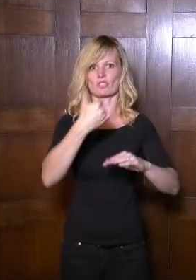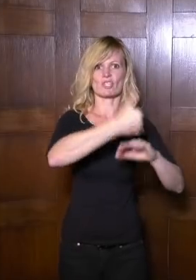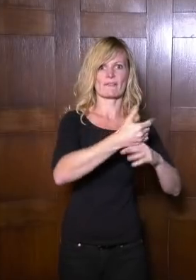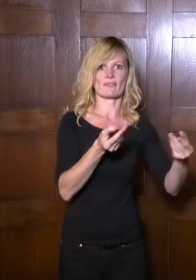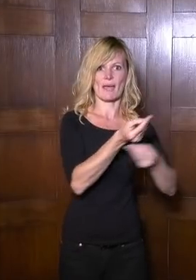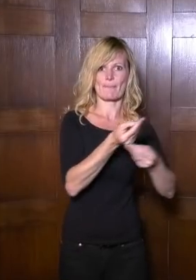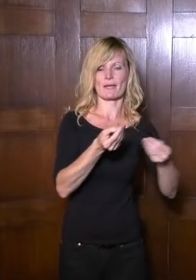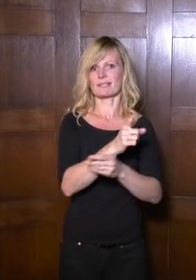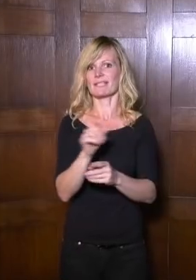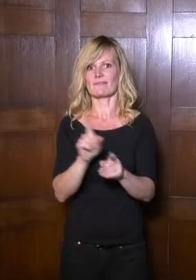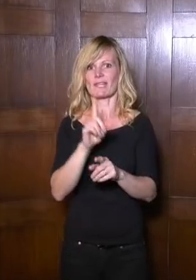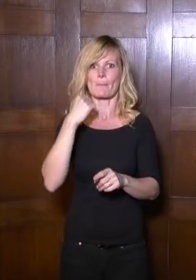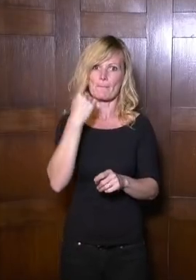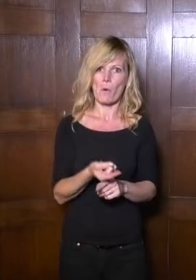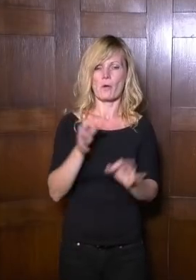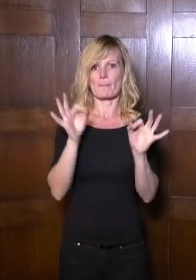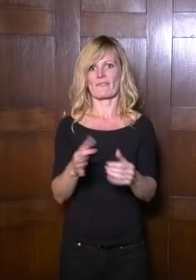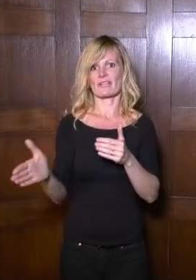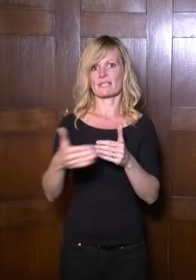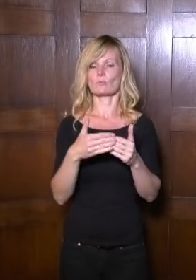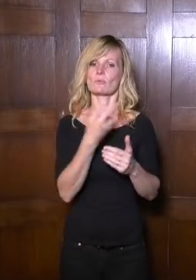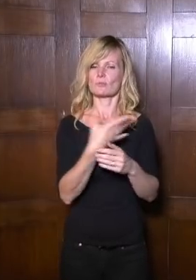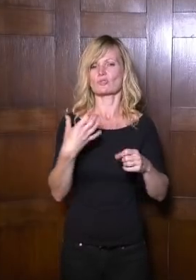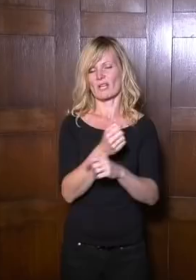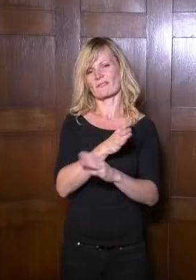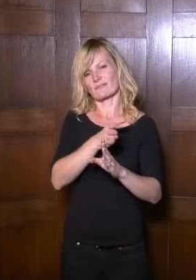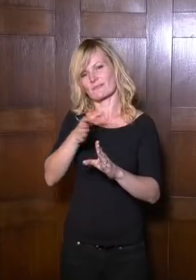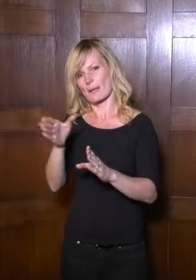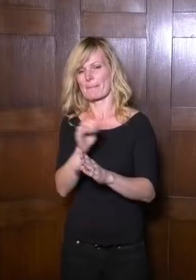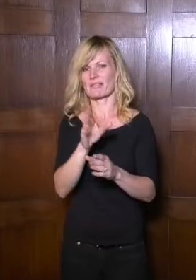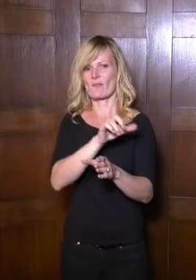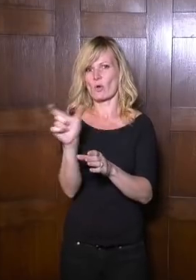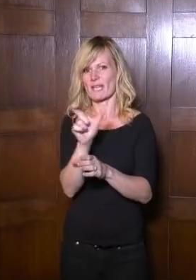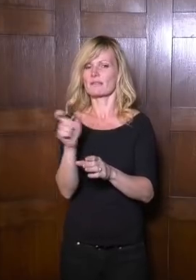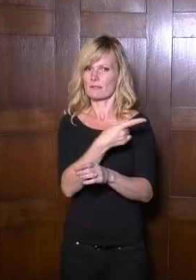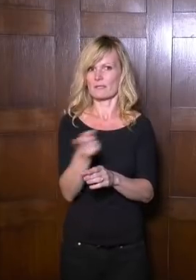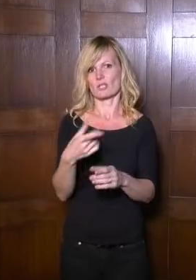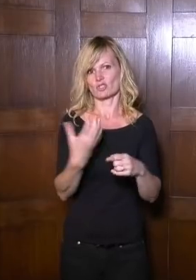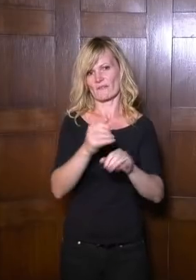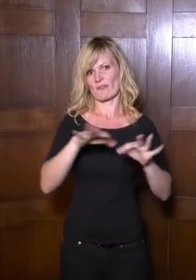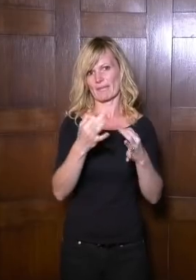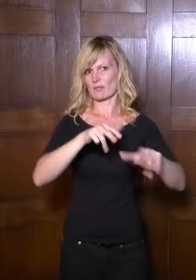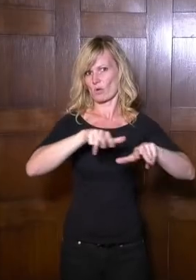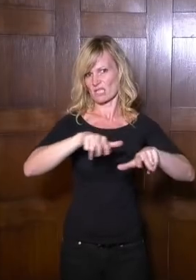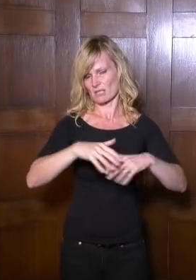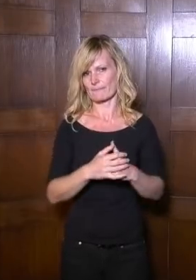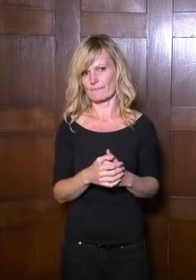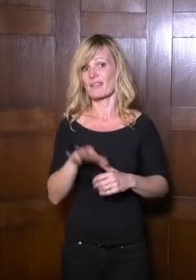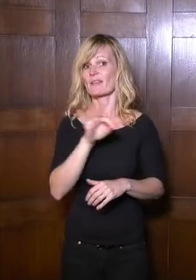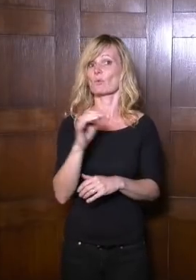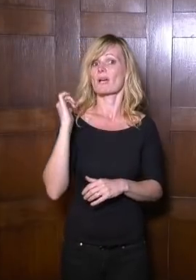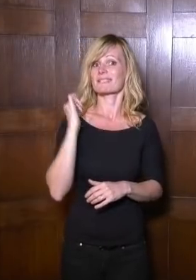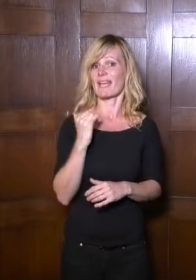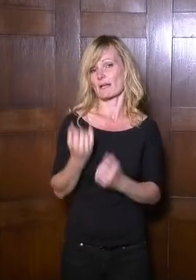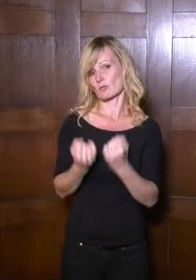kam, dass die Kinder zu Hause waren, sondern die Eltern was klären konnten. Für die Träger war es schwierig, beziehungsweise auch